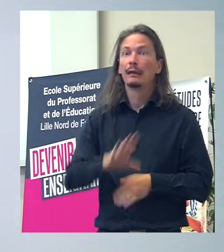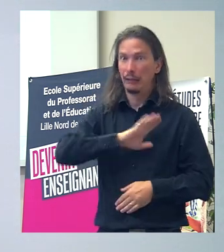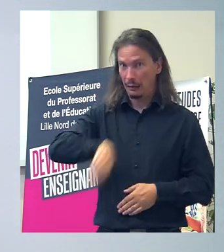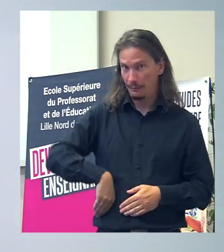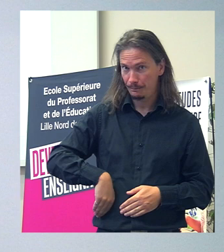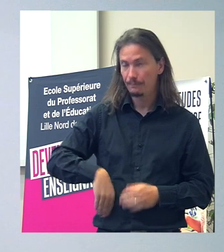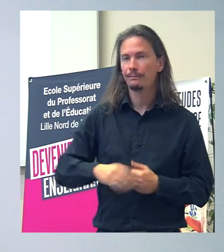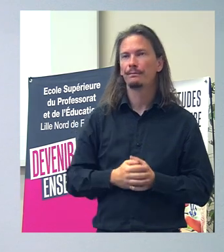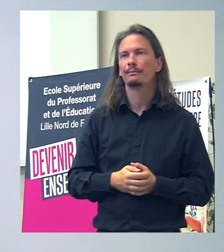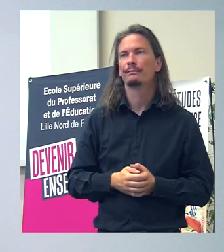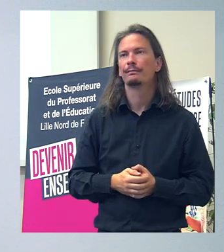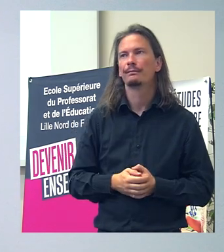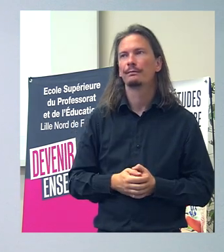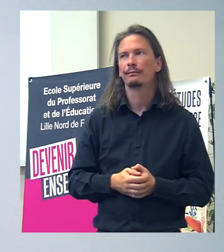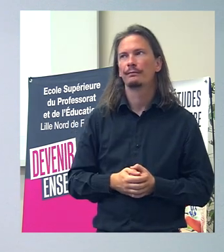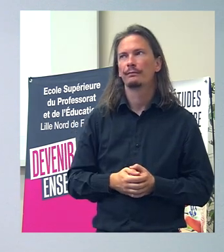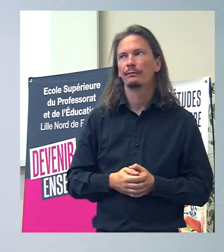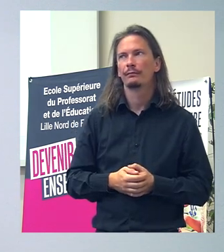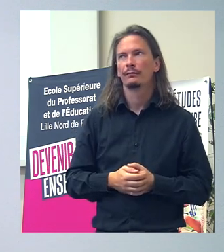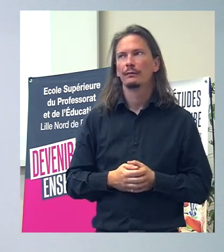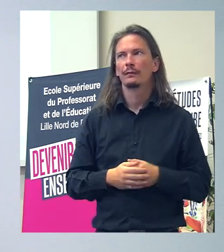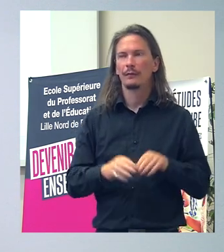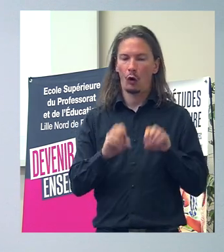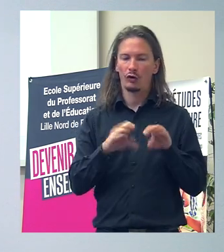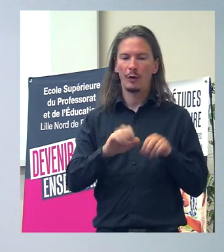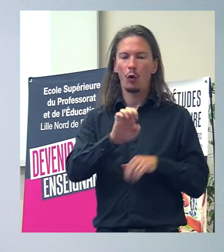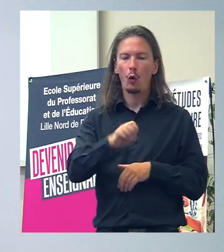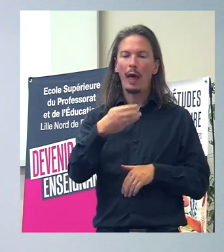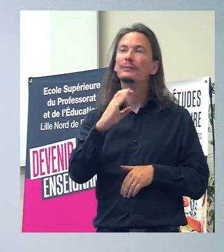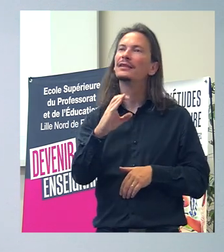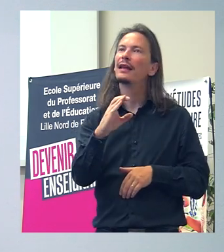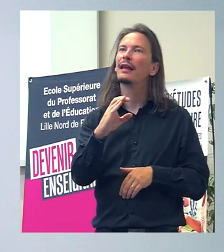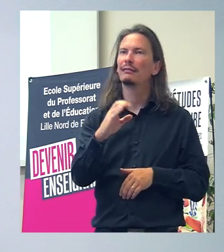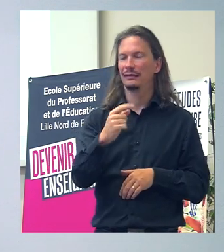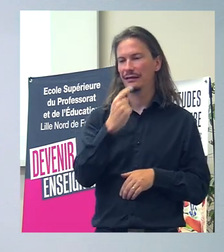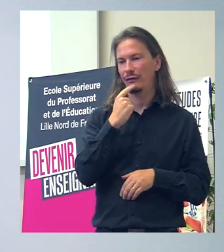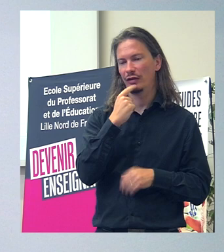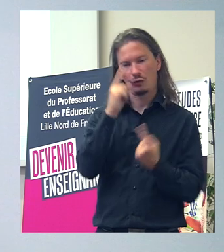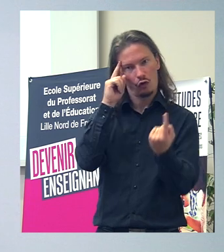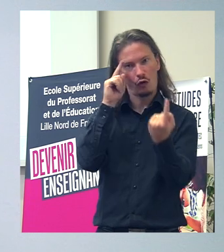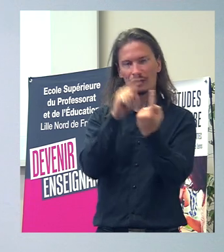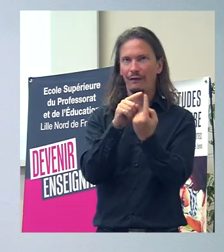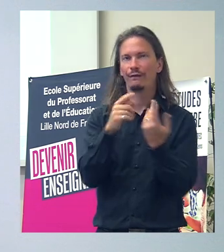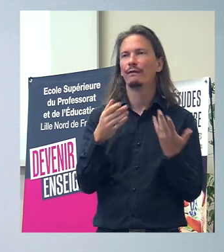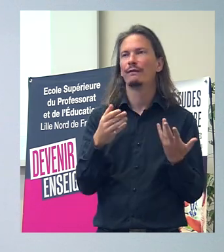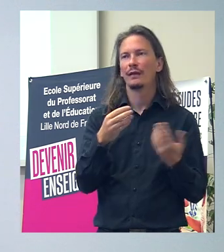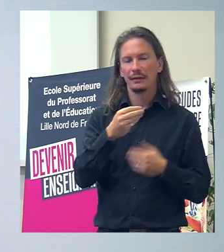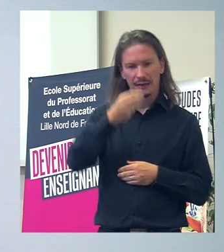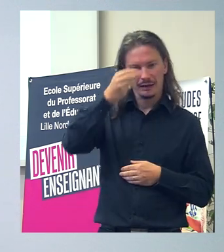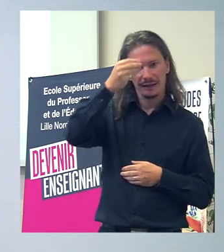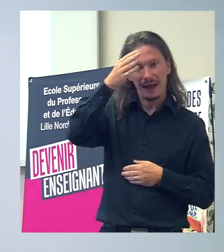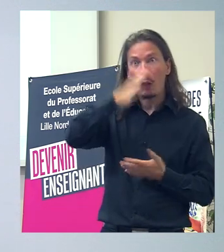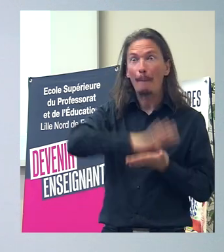Enfin, nous sommes là avec l'enseignement moral et civique dans la transmission d'un